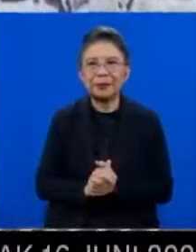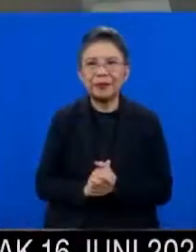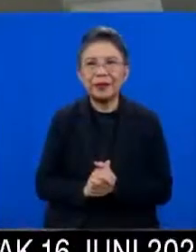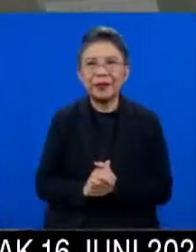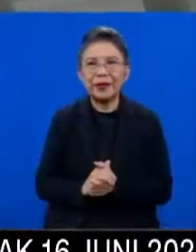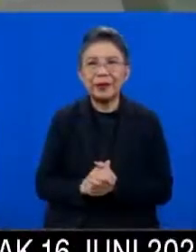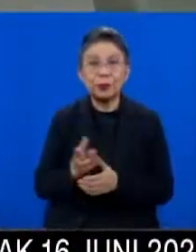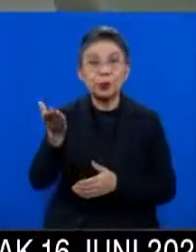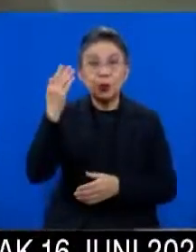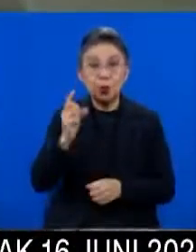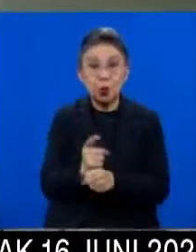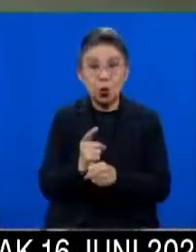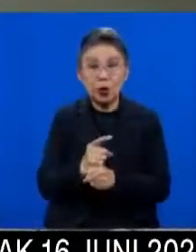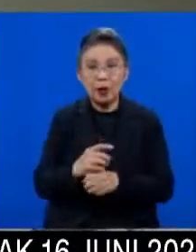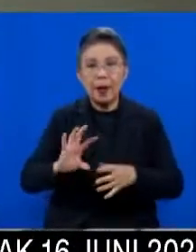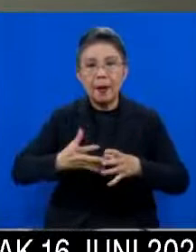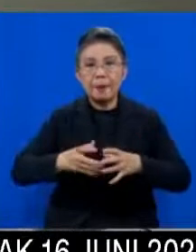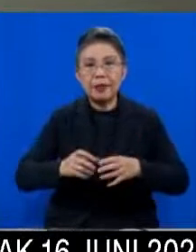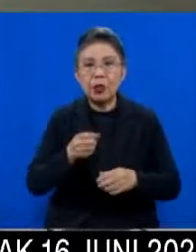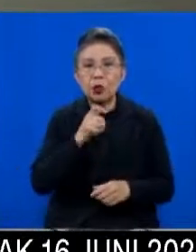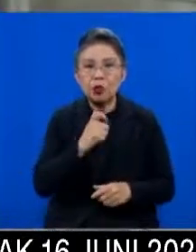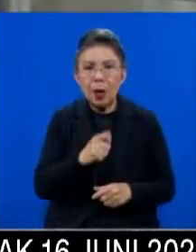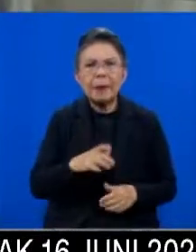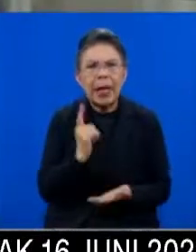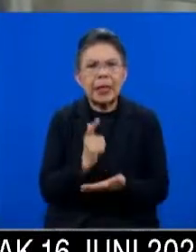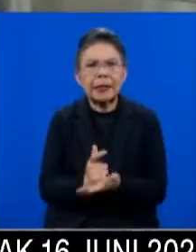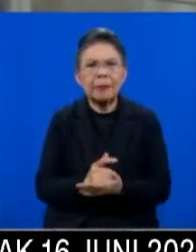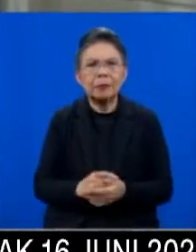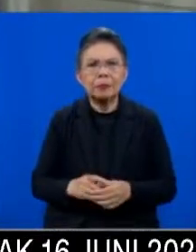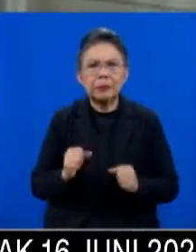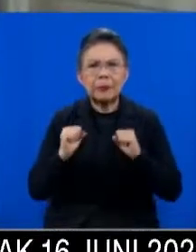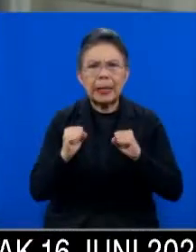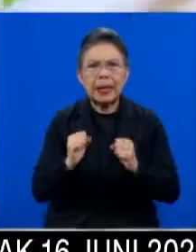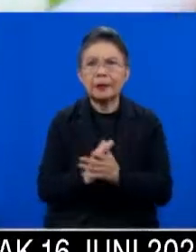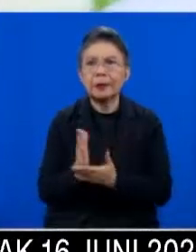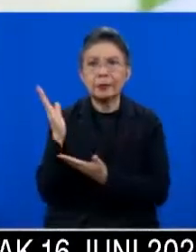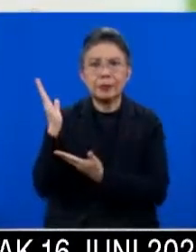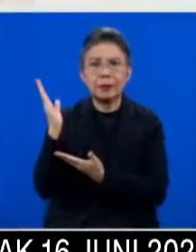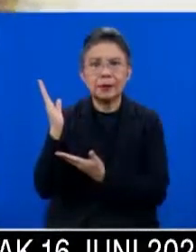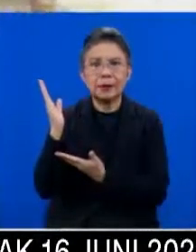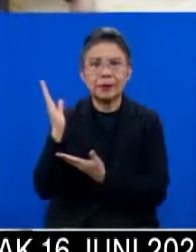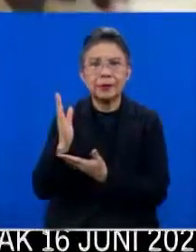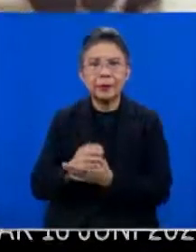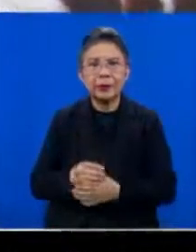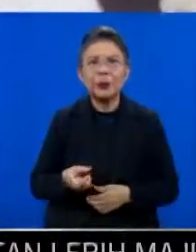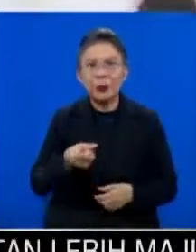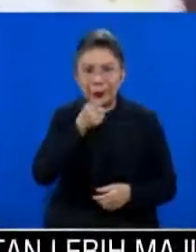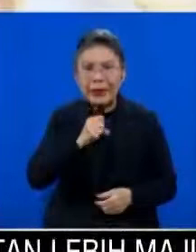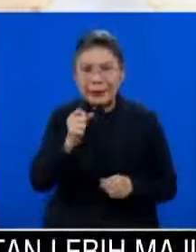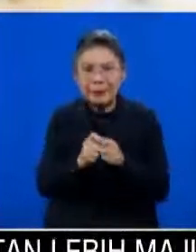Desain toko tempo dulu dan mesin es krim tua yang masih awet inilah yang menjadi saksi hidangan pencuci mulut